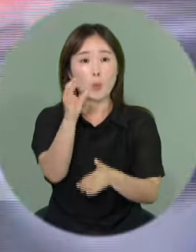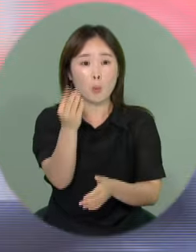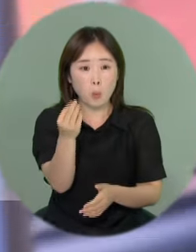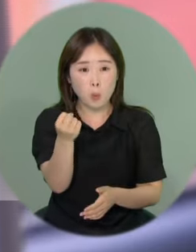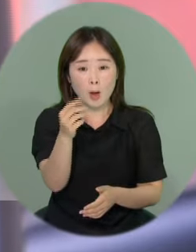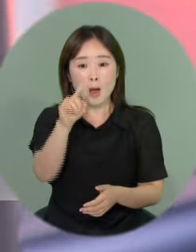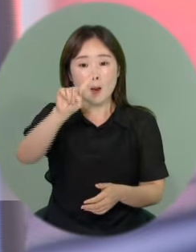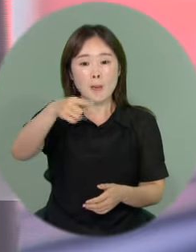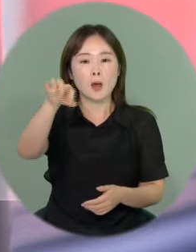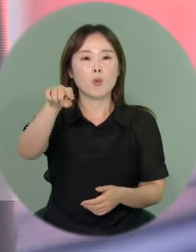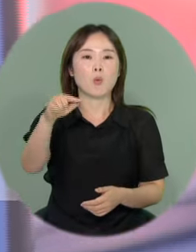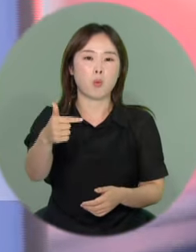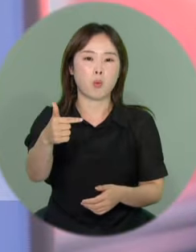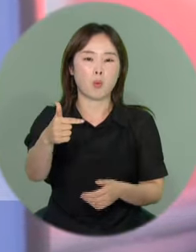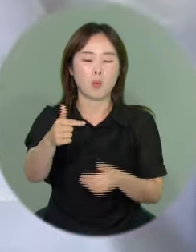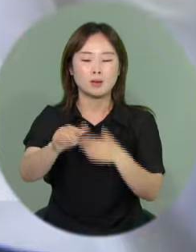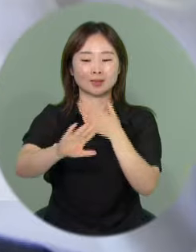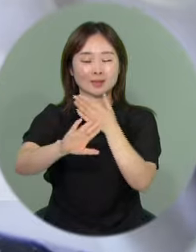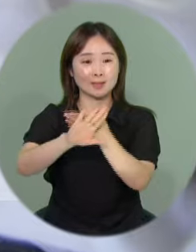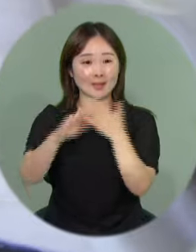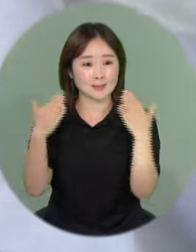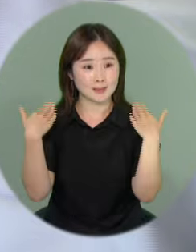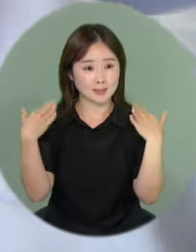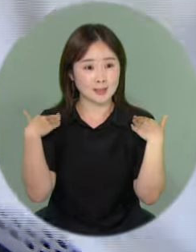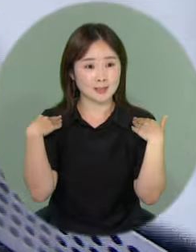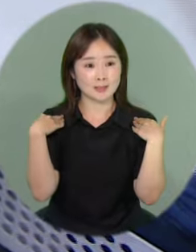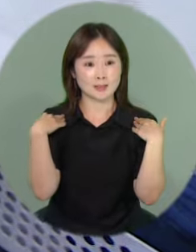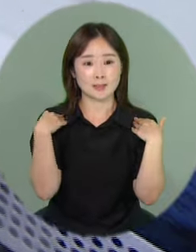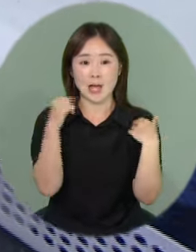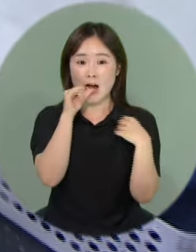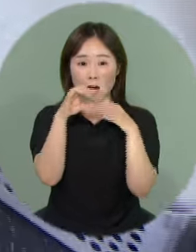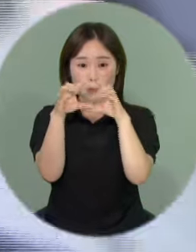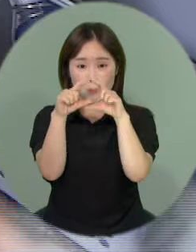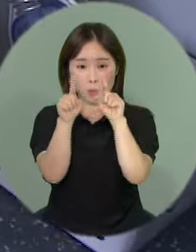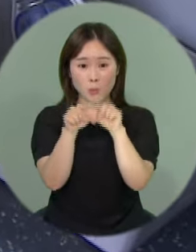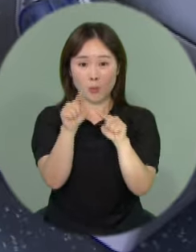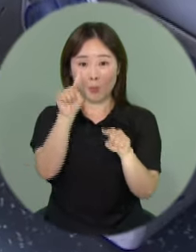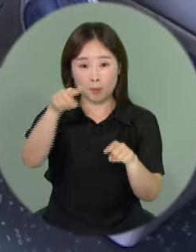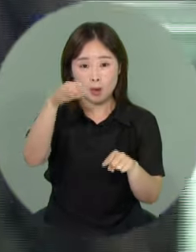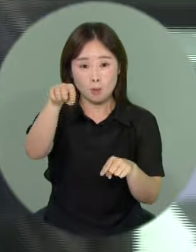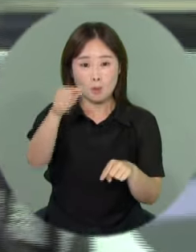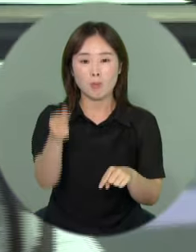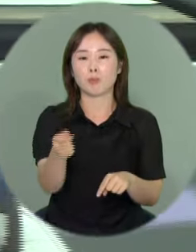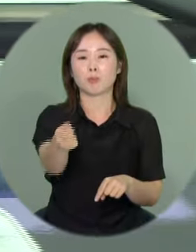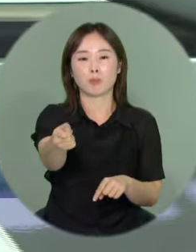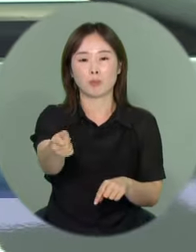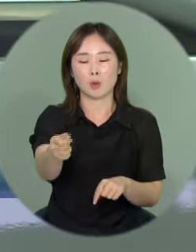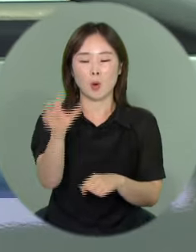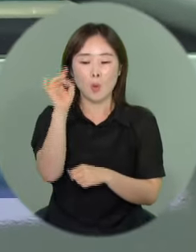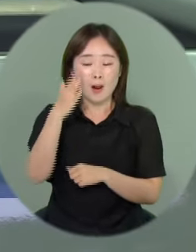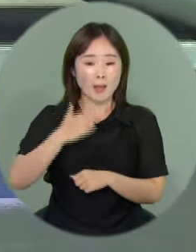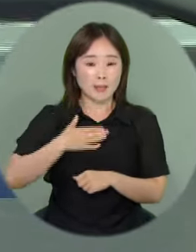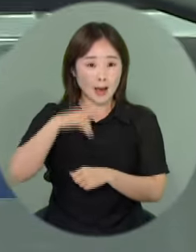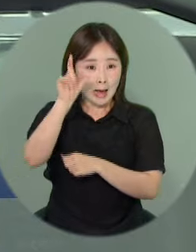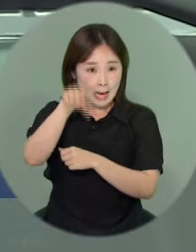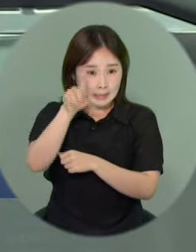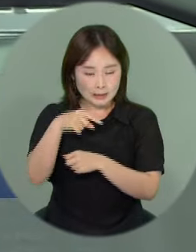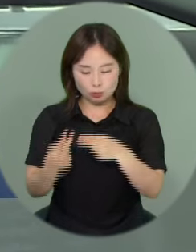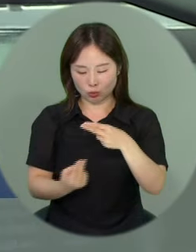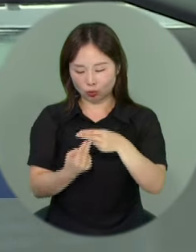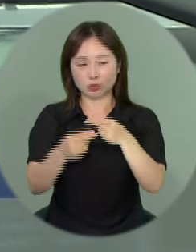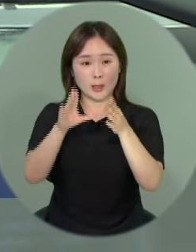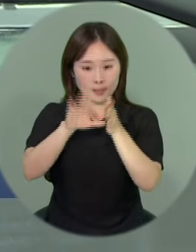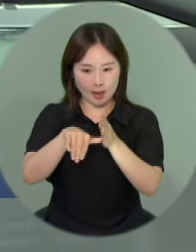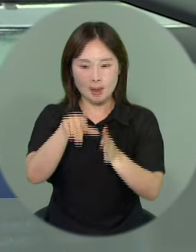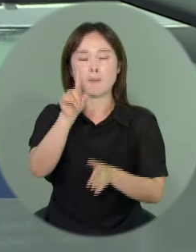100원 또 다른 학생은 100원짜리 동전 한개로 버스 요금을 대신합니다 원래 카드에 한번에 만 원씩